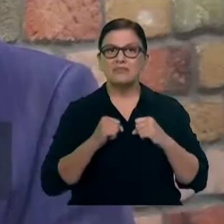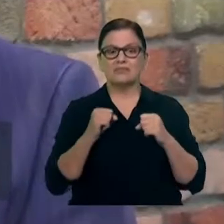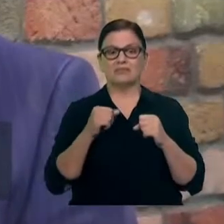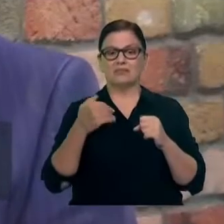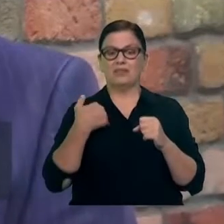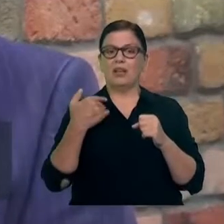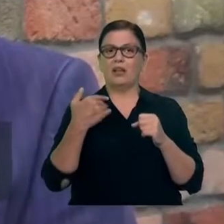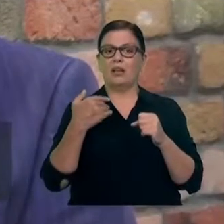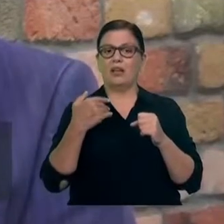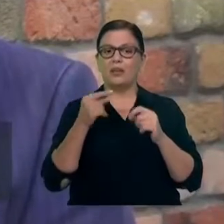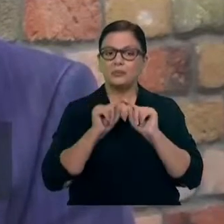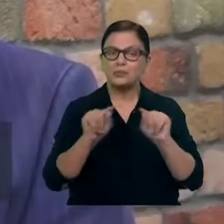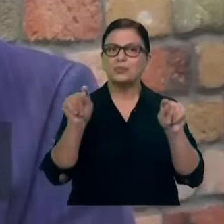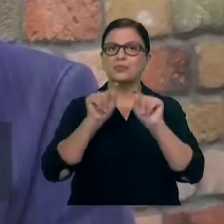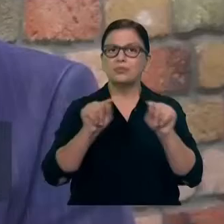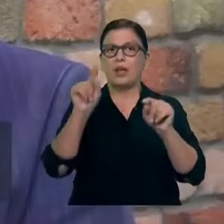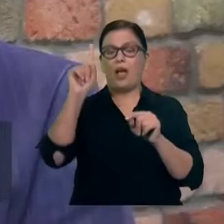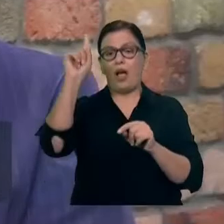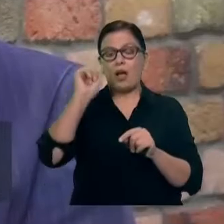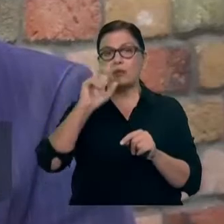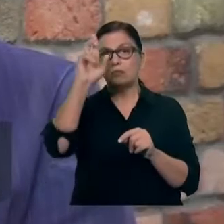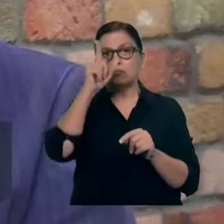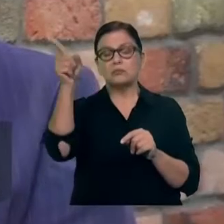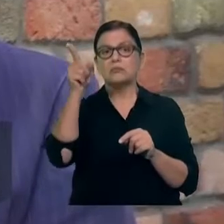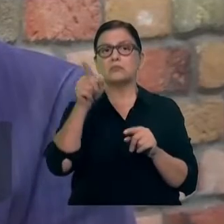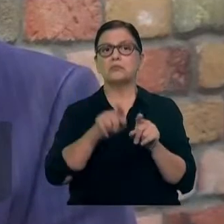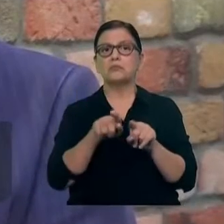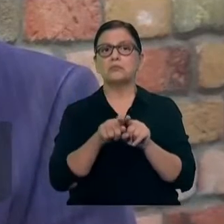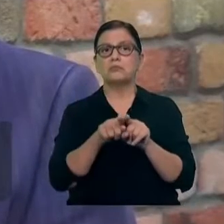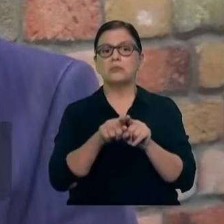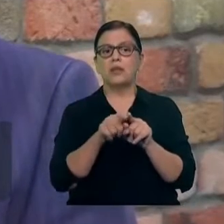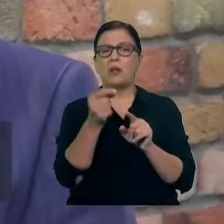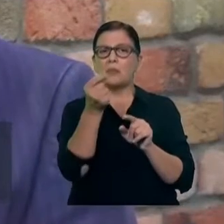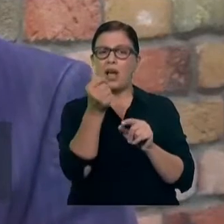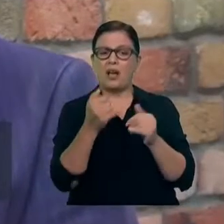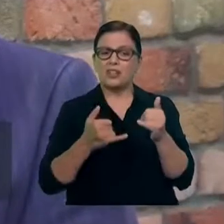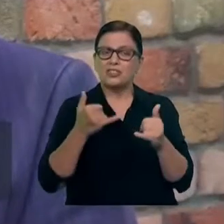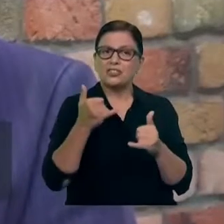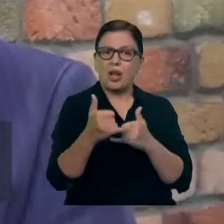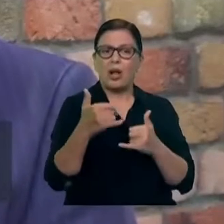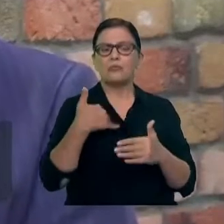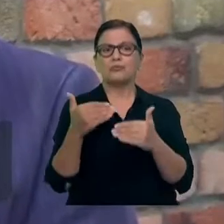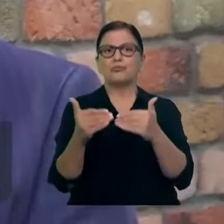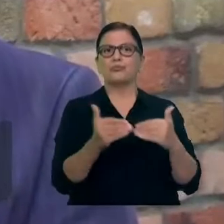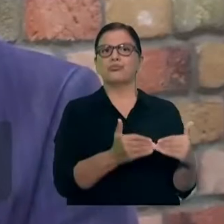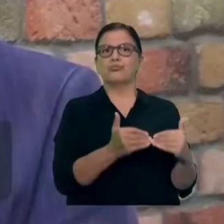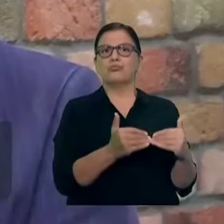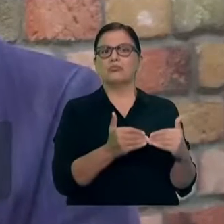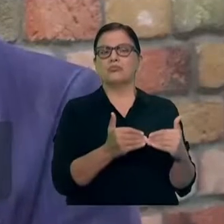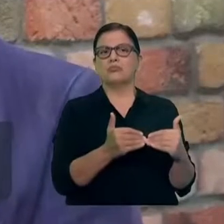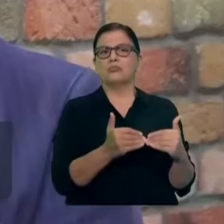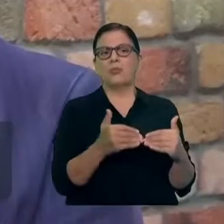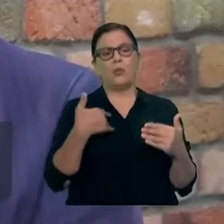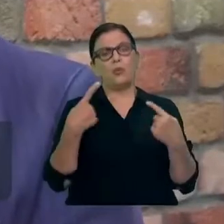törətdik, amma Azərbaycan ordusunun, Azərbaycan dövlətinin ən kiçik bir addımı ilə yenidən biz geri çəkilmək məcburiyyətində qaldıq. Bizim